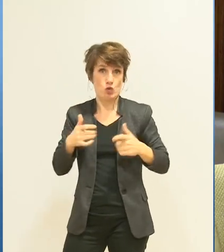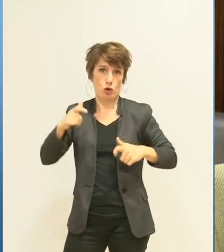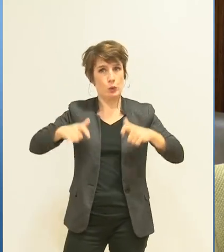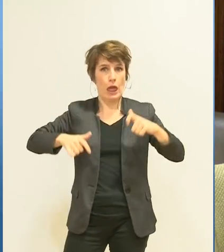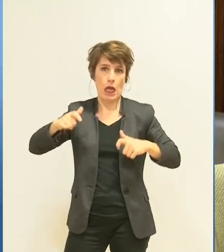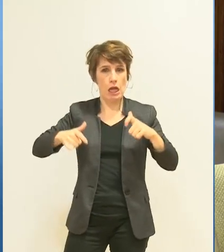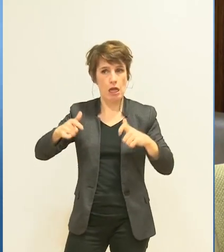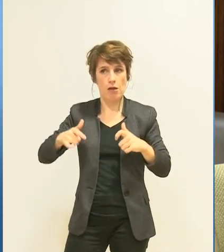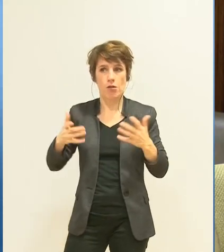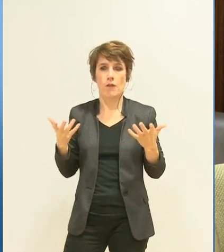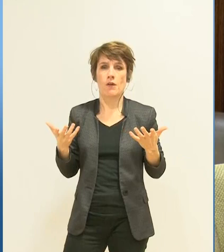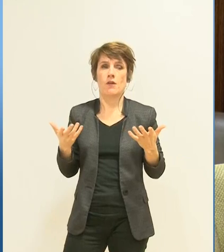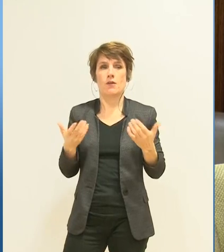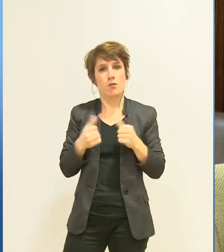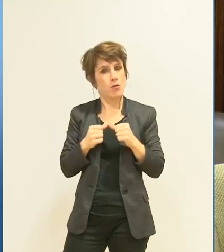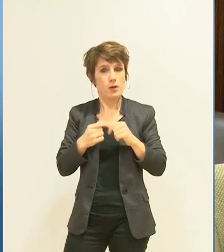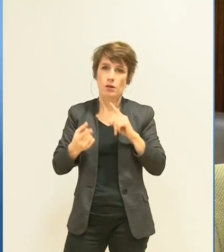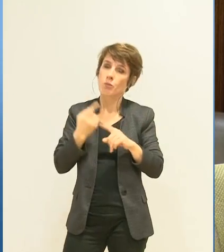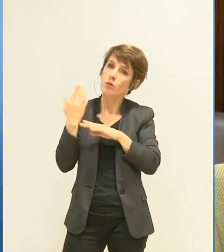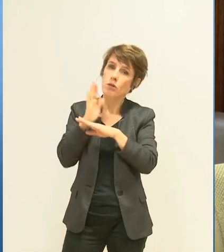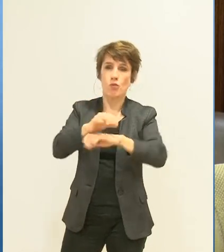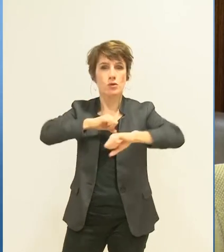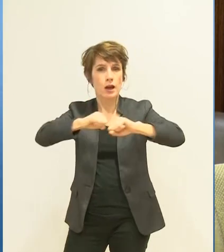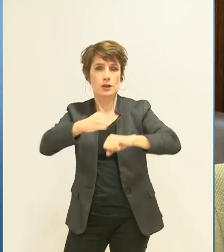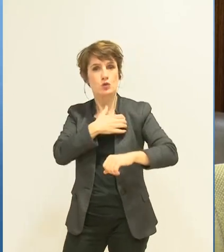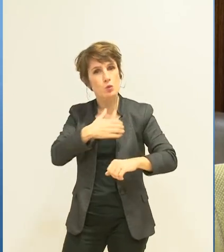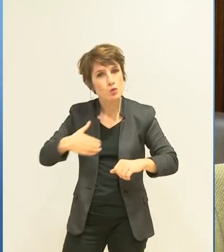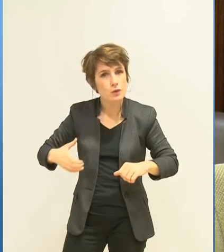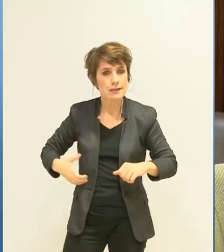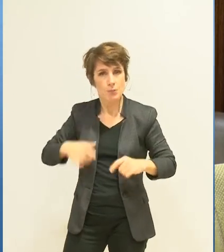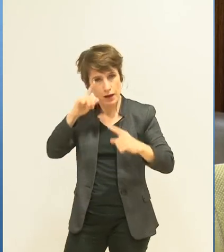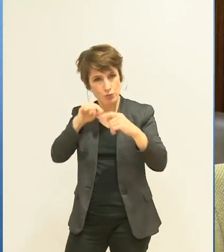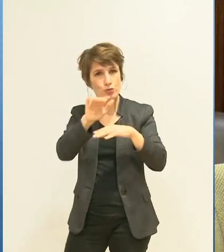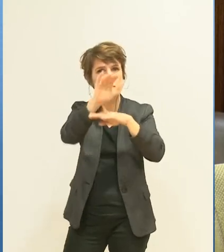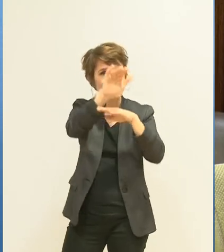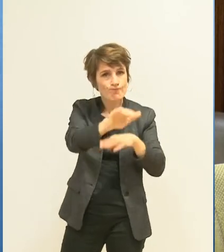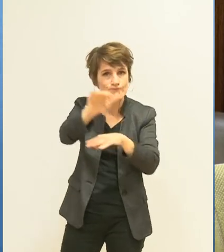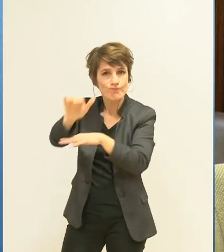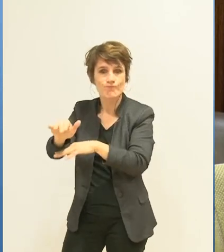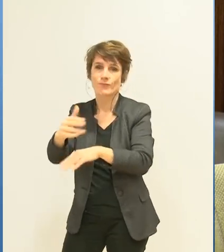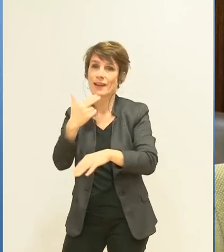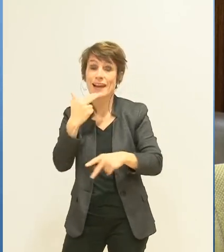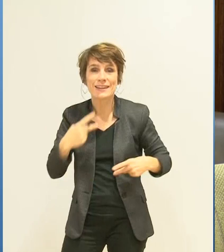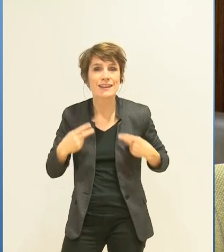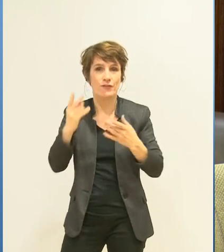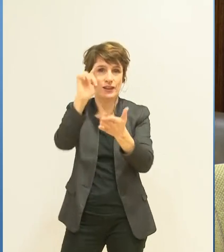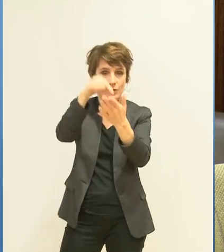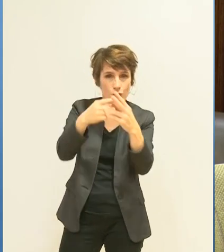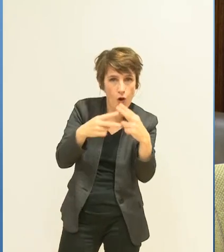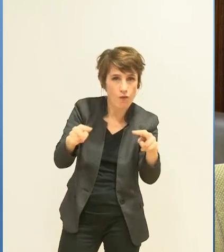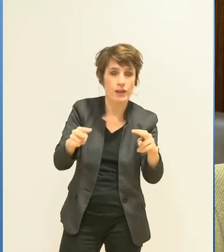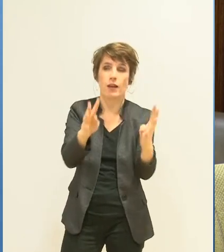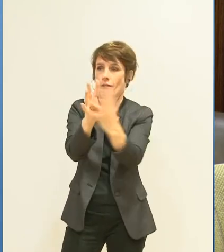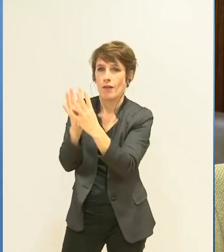certaine et une certaine idée de l'action municipale celle qui garantit une qualité de vie en ville le bien vivre ensemble